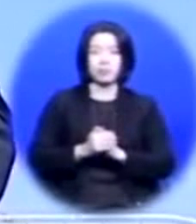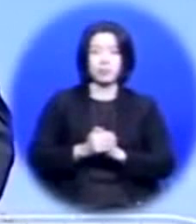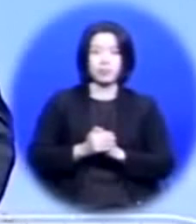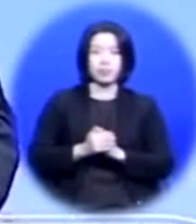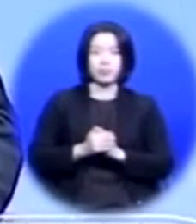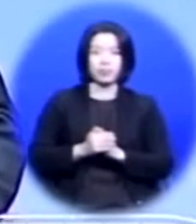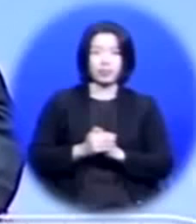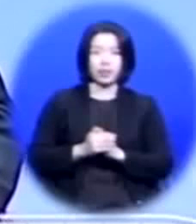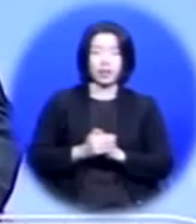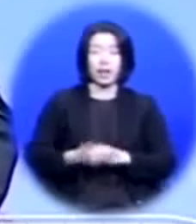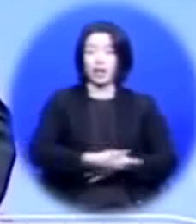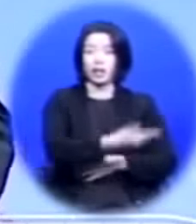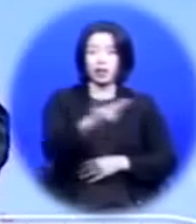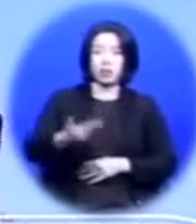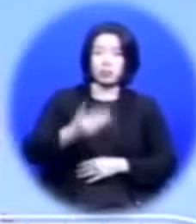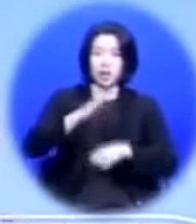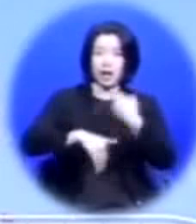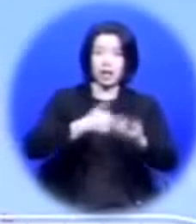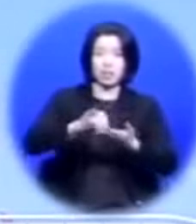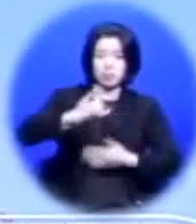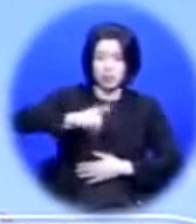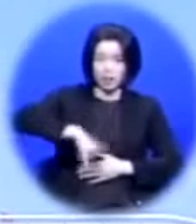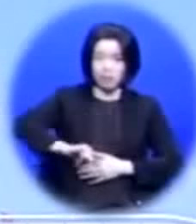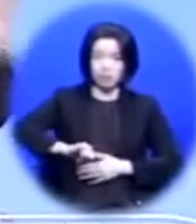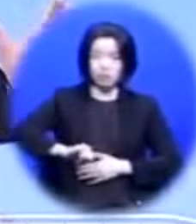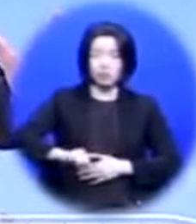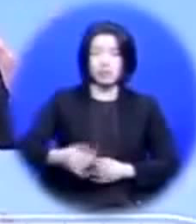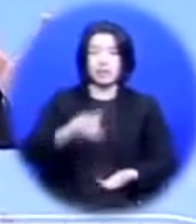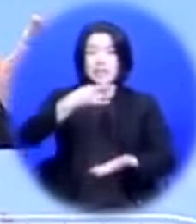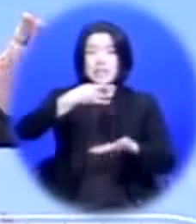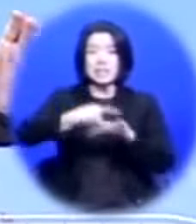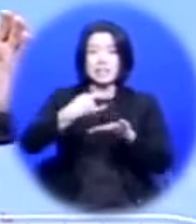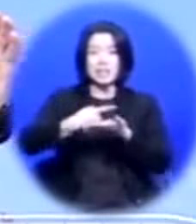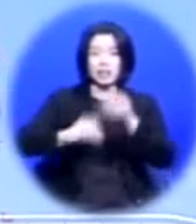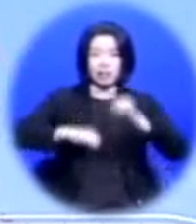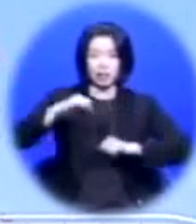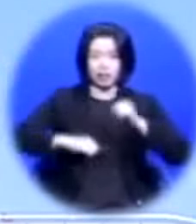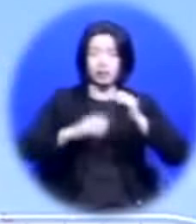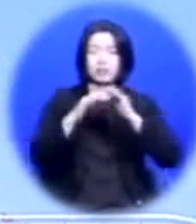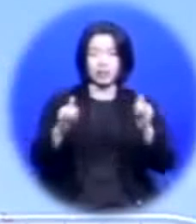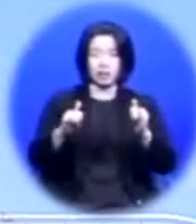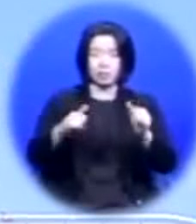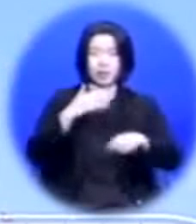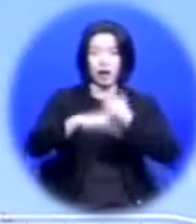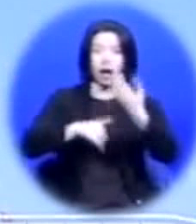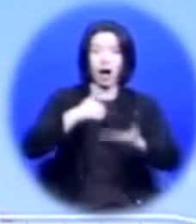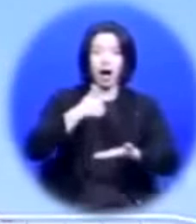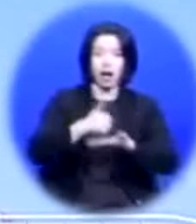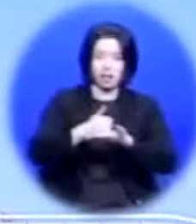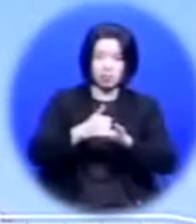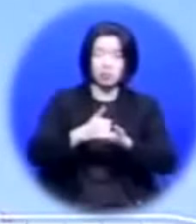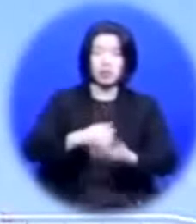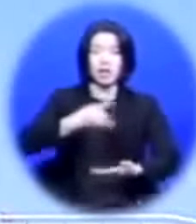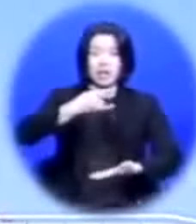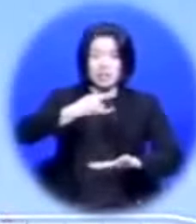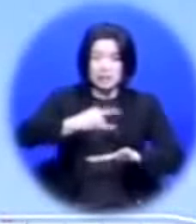의롭 여러분 하나님의 자녀들은 의를 행하는 사람이고 하나님의 하나님이 의로우신 것처럼